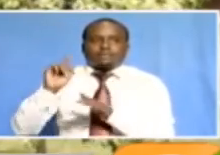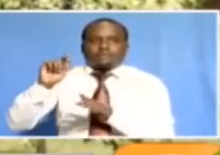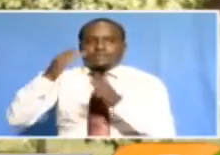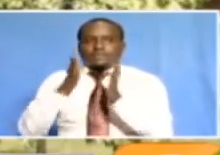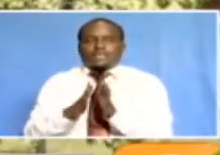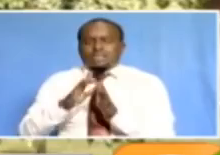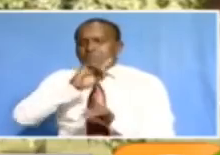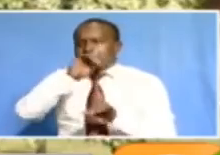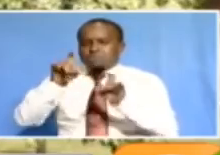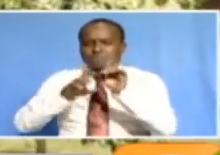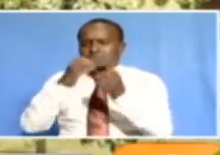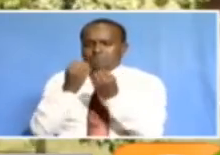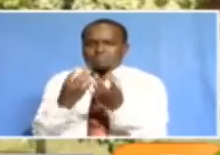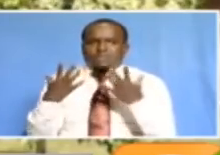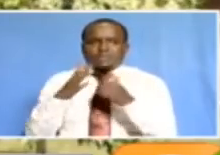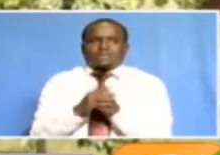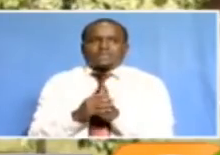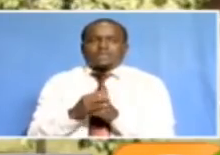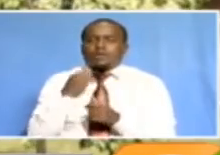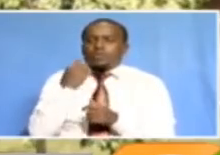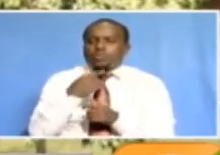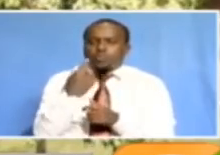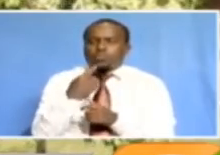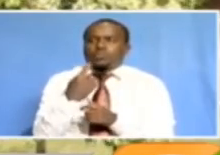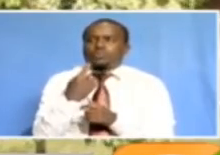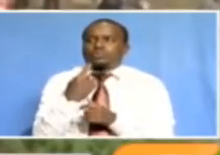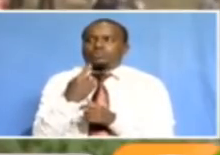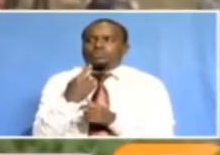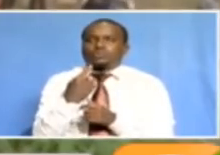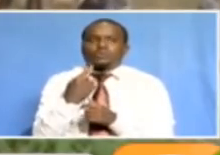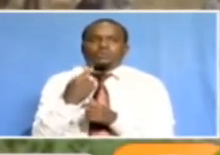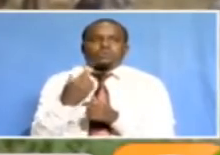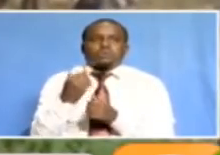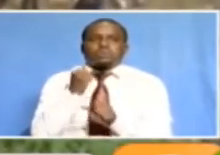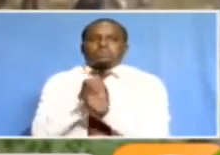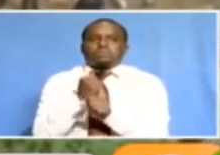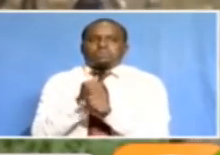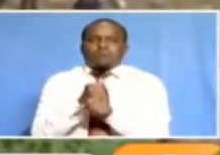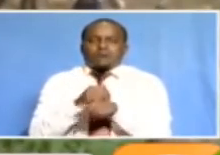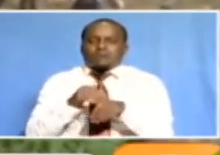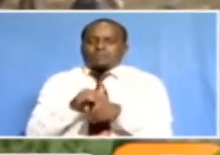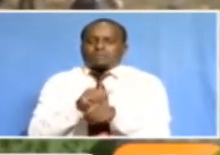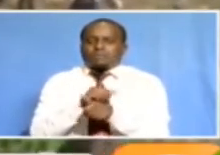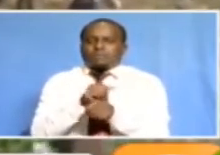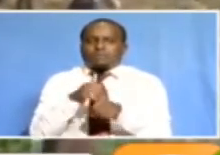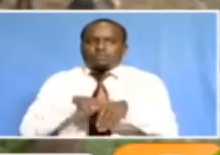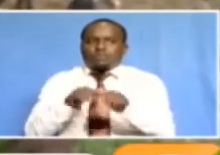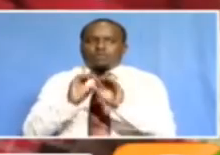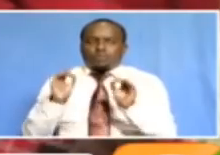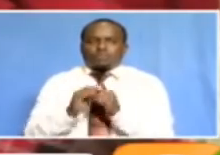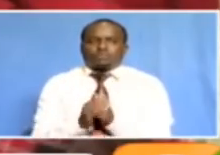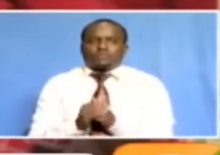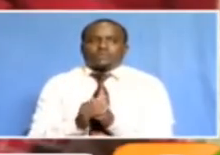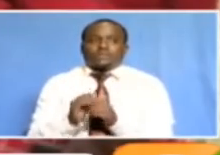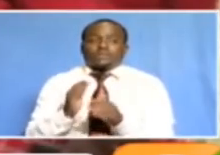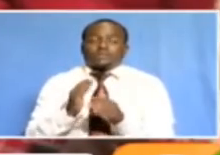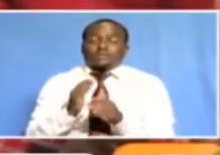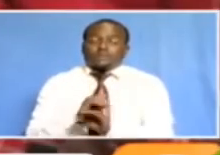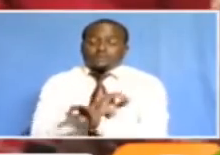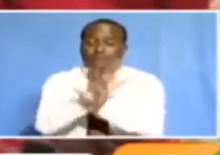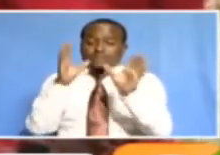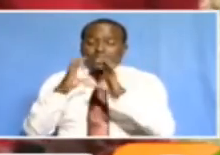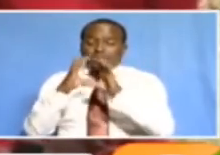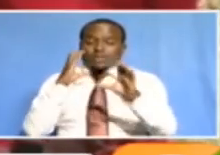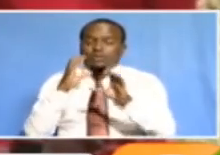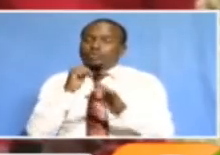maswali. Maswali ya ni nani hasa aliyezembea kazini? Ni wazi gari hili halikustahili kuwa